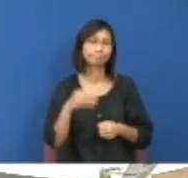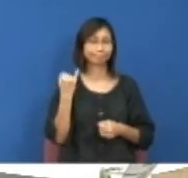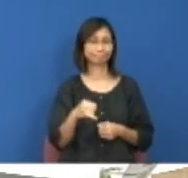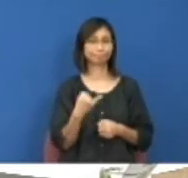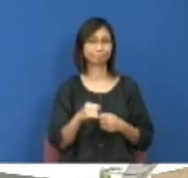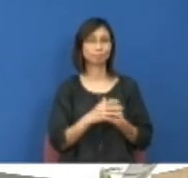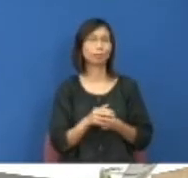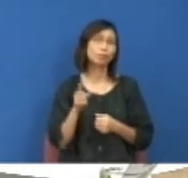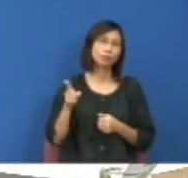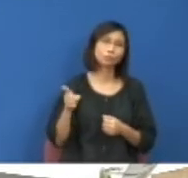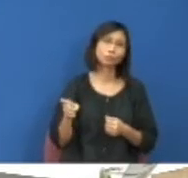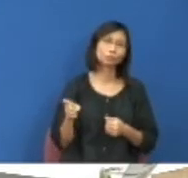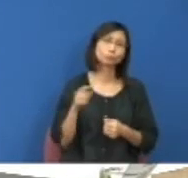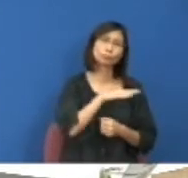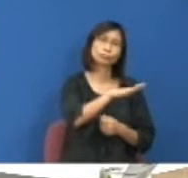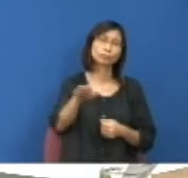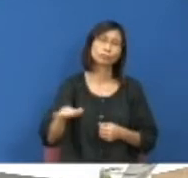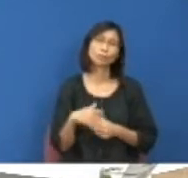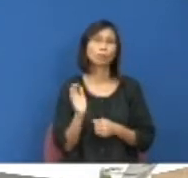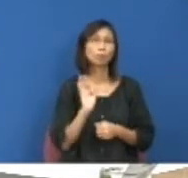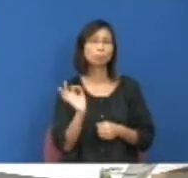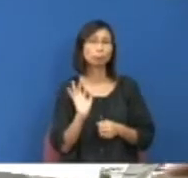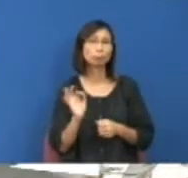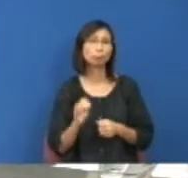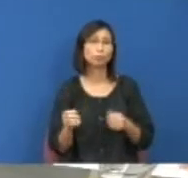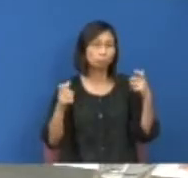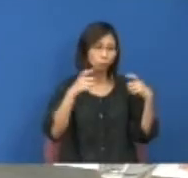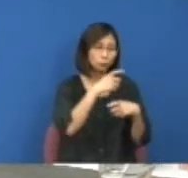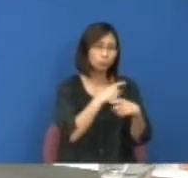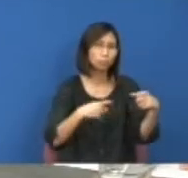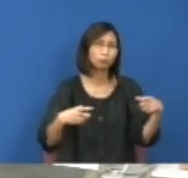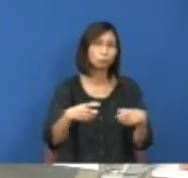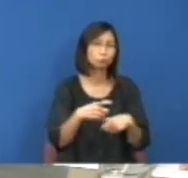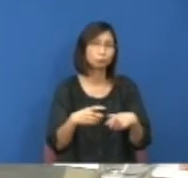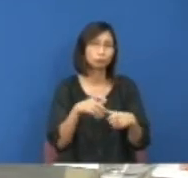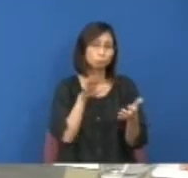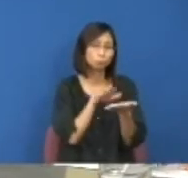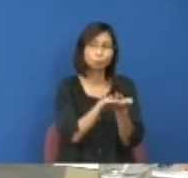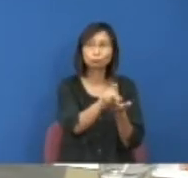個他們未徹底走資，或者在個全球化那裡拿大量的